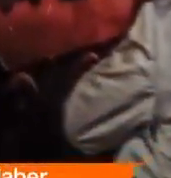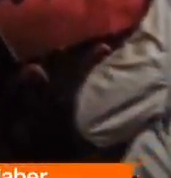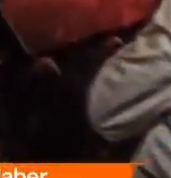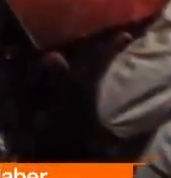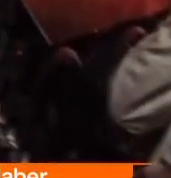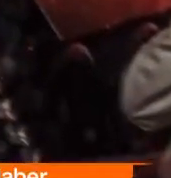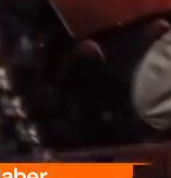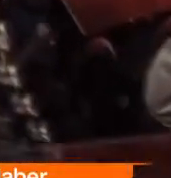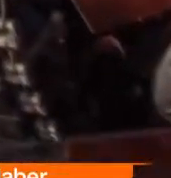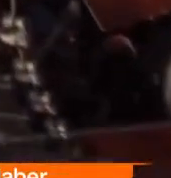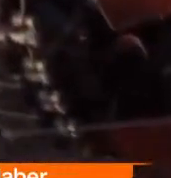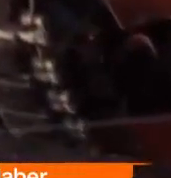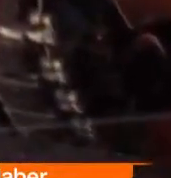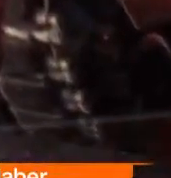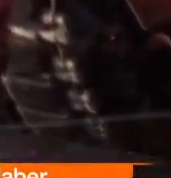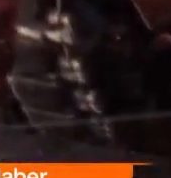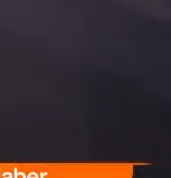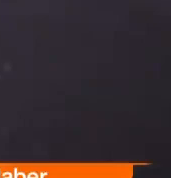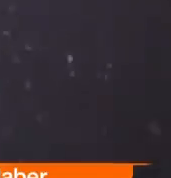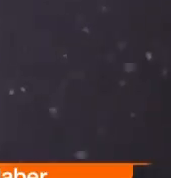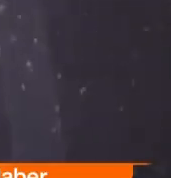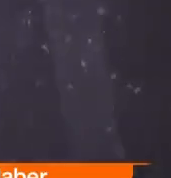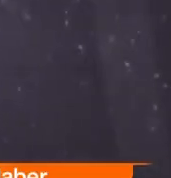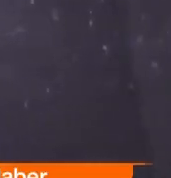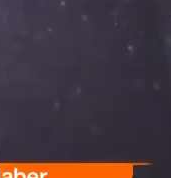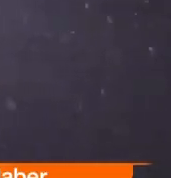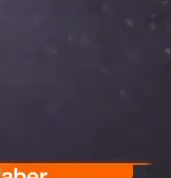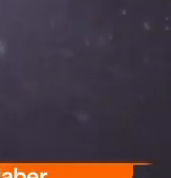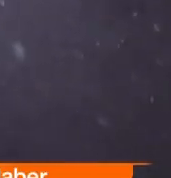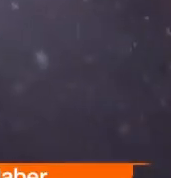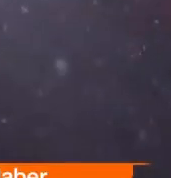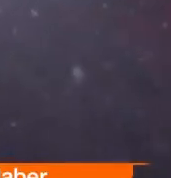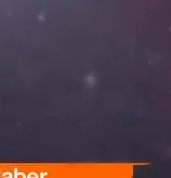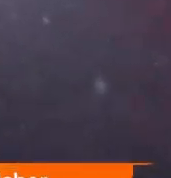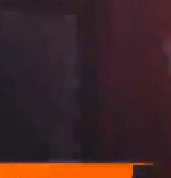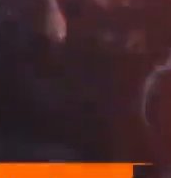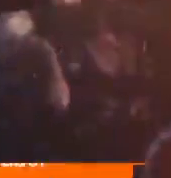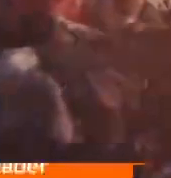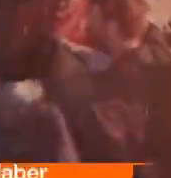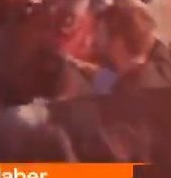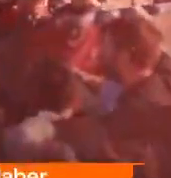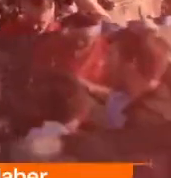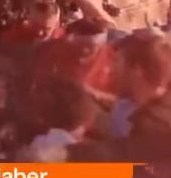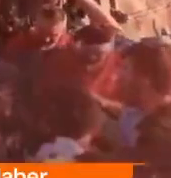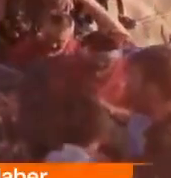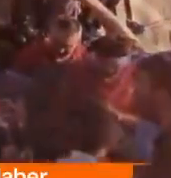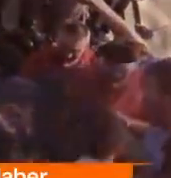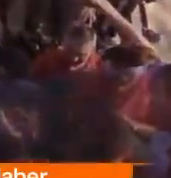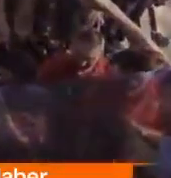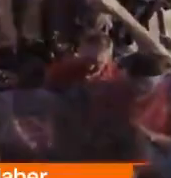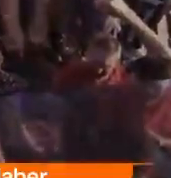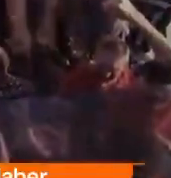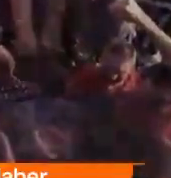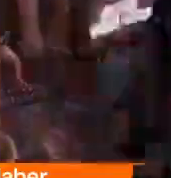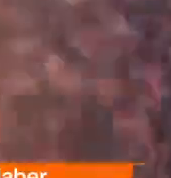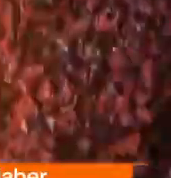Sölmeden yurdumun üstünde tüten en son ocak. O benim milletimin yıldızıdır,